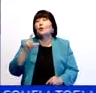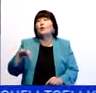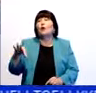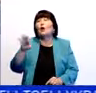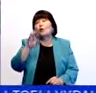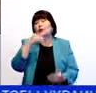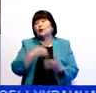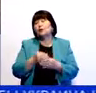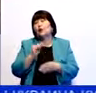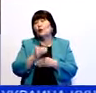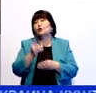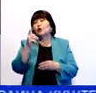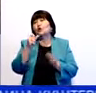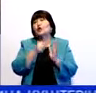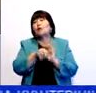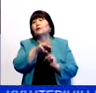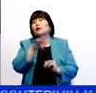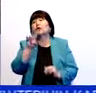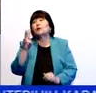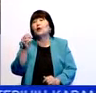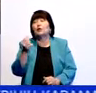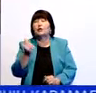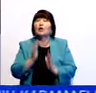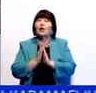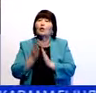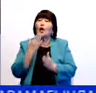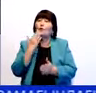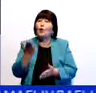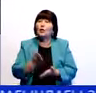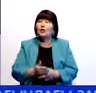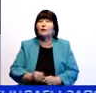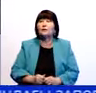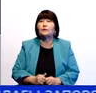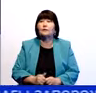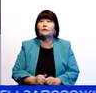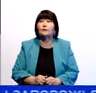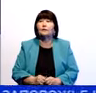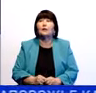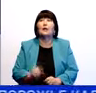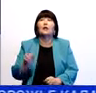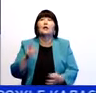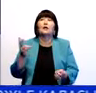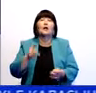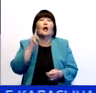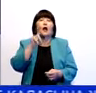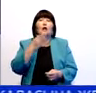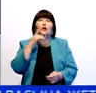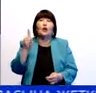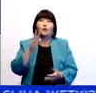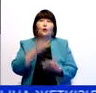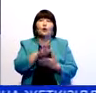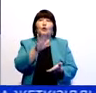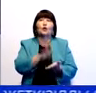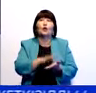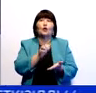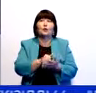облыстық бюджеттен қосымша 160 миллион теңге қаражат сұрап отыр. Не қажеттілік бар еді, мысалы, ана музей тұр, оны біз ұстап